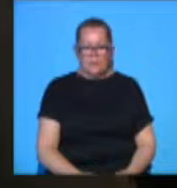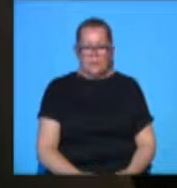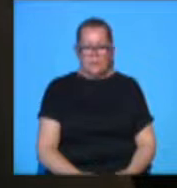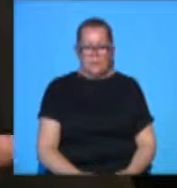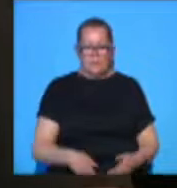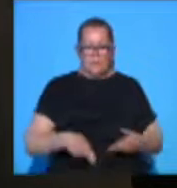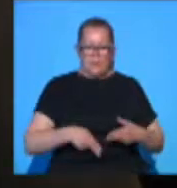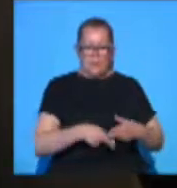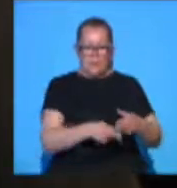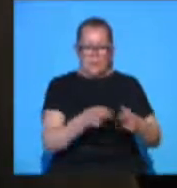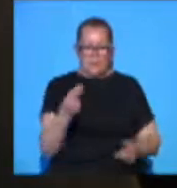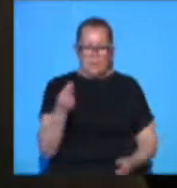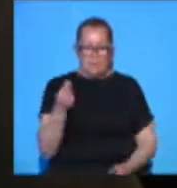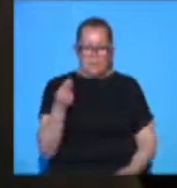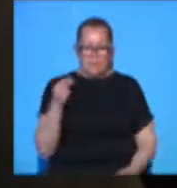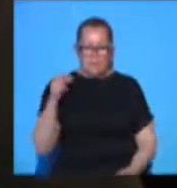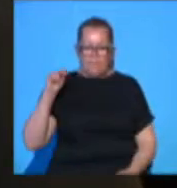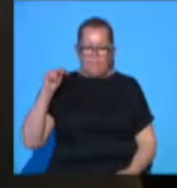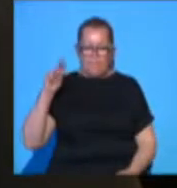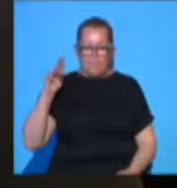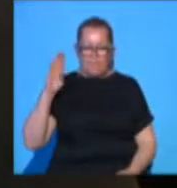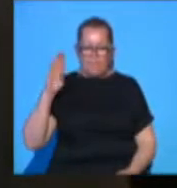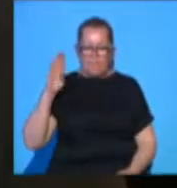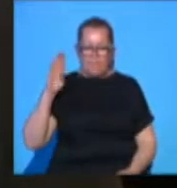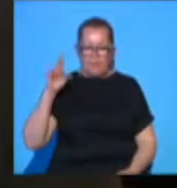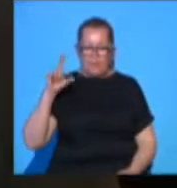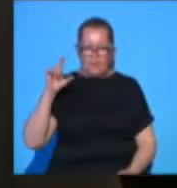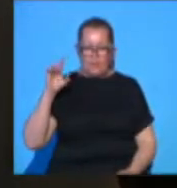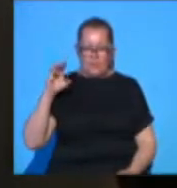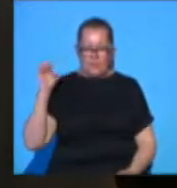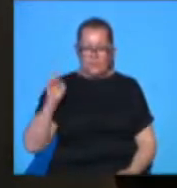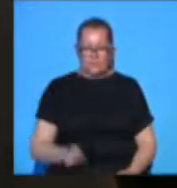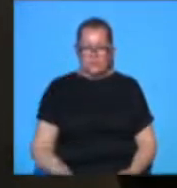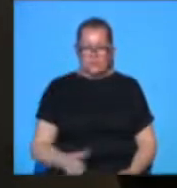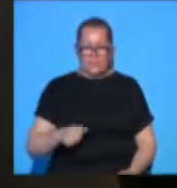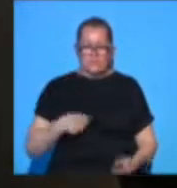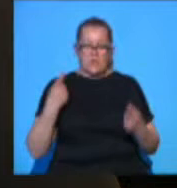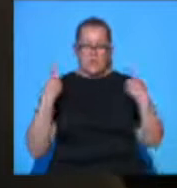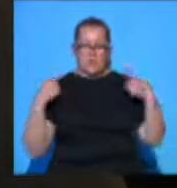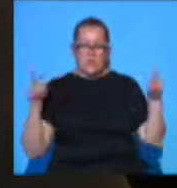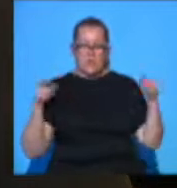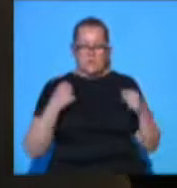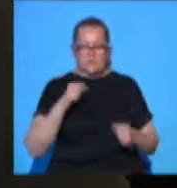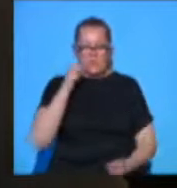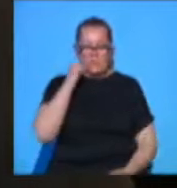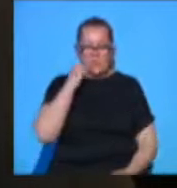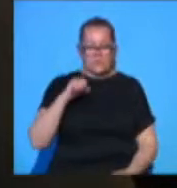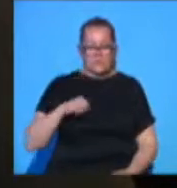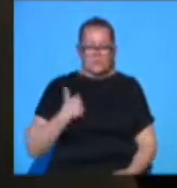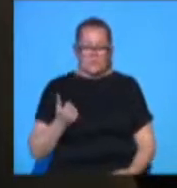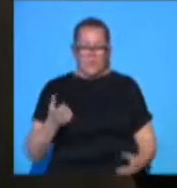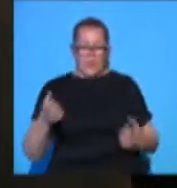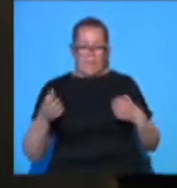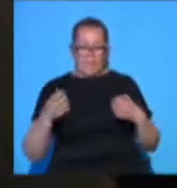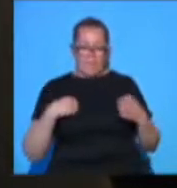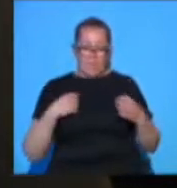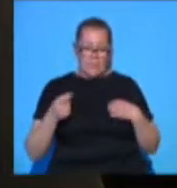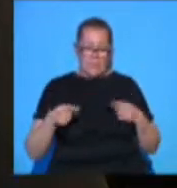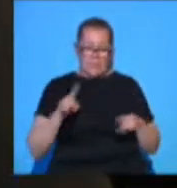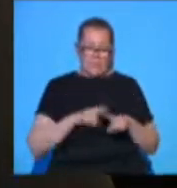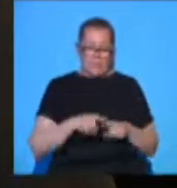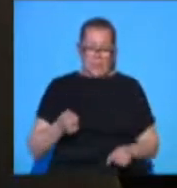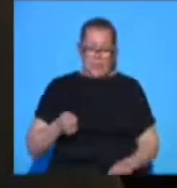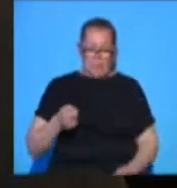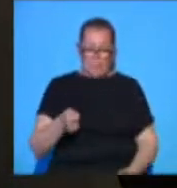publici și atunci considerăm că acesta este un festival al oamenilor. Există și spectacole cu bilet.